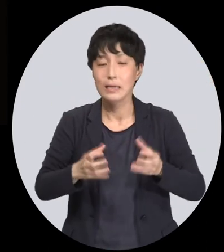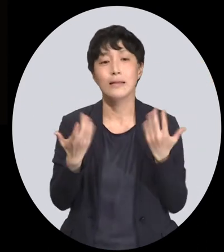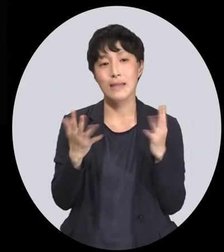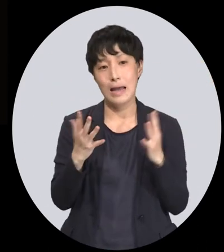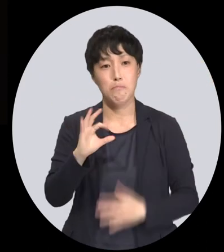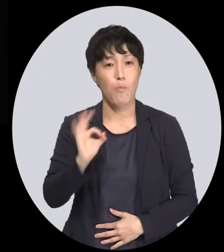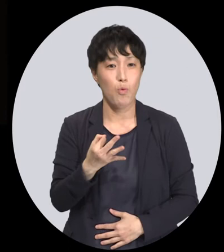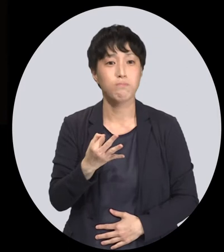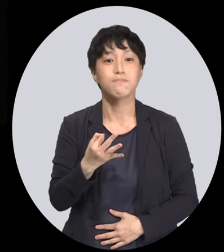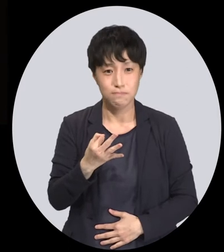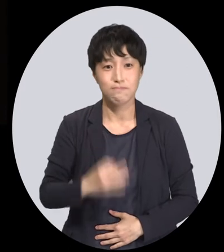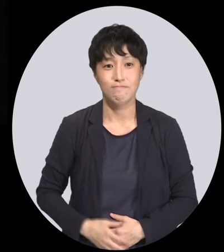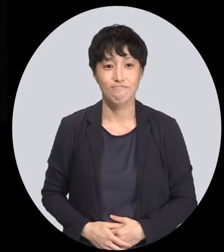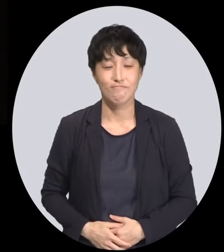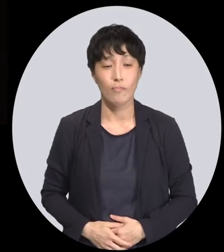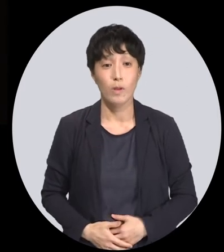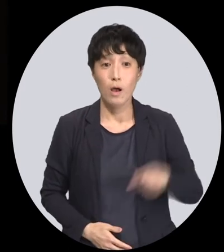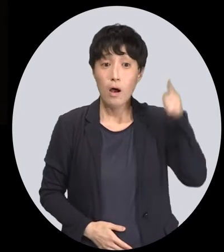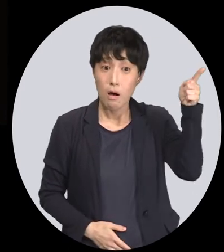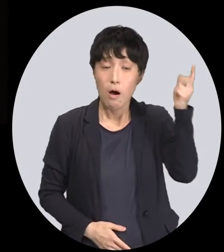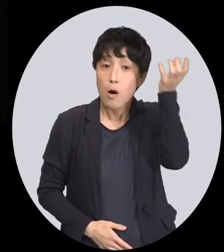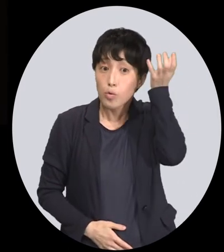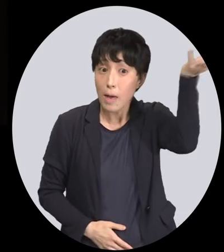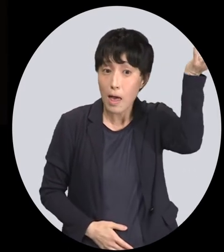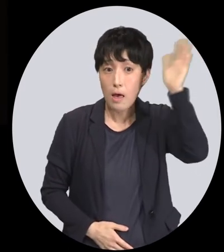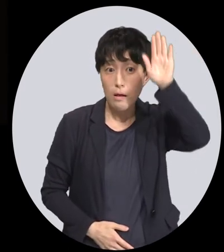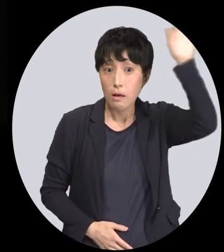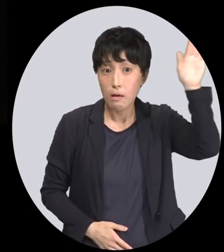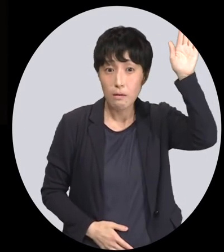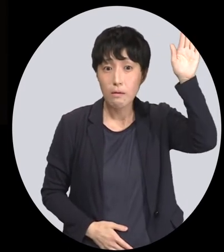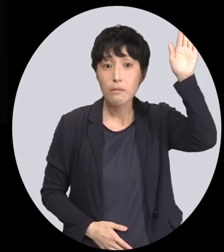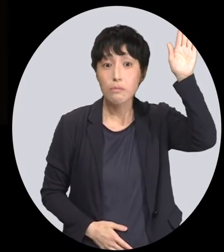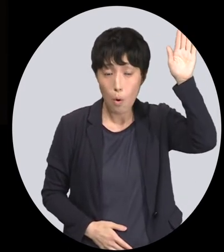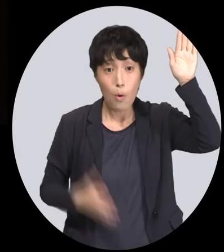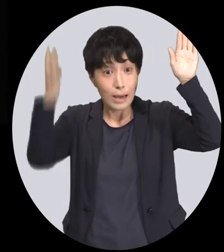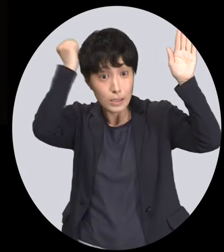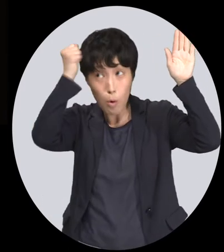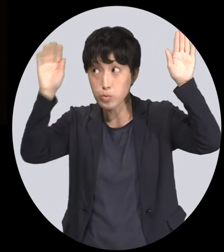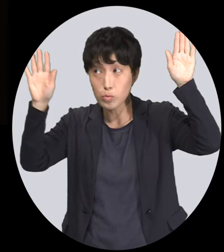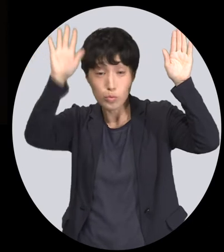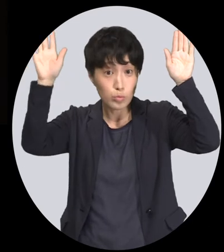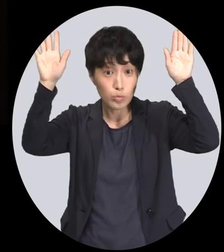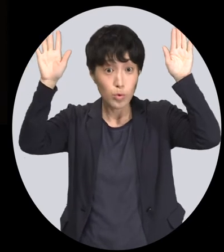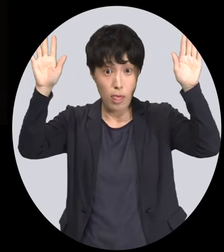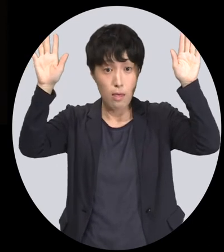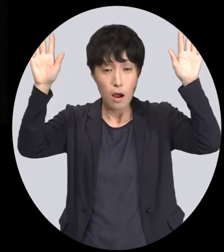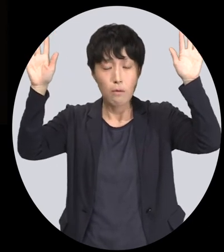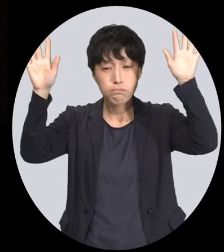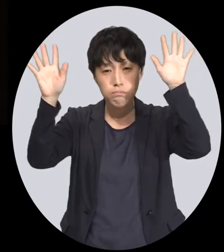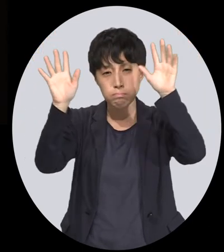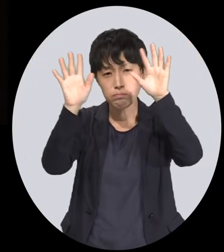場所でそれがとても私には魅力的な場所なのでそういったものをここで